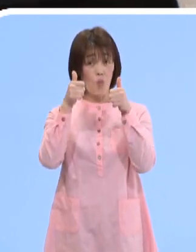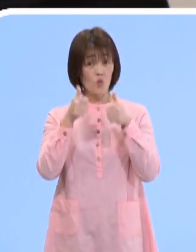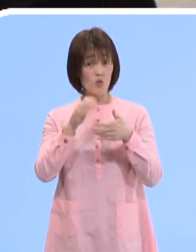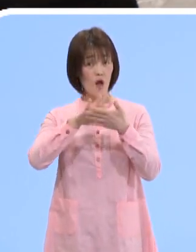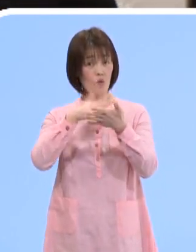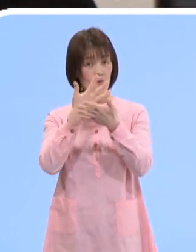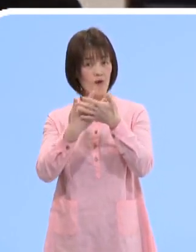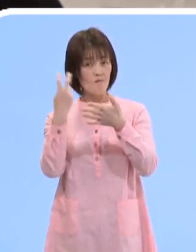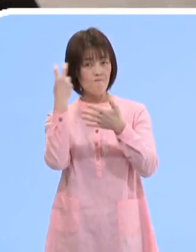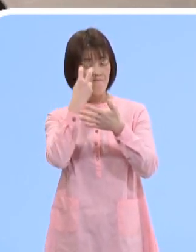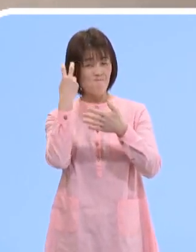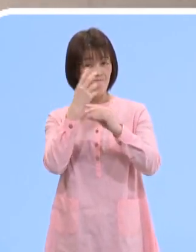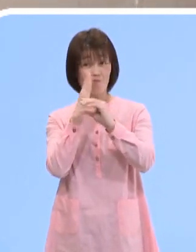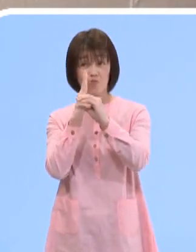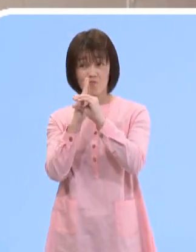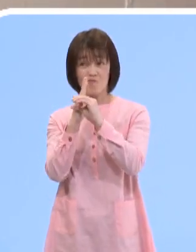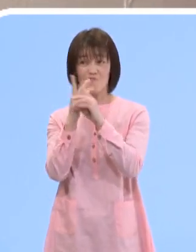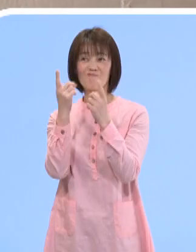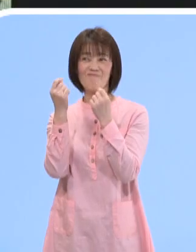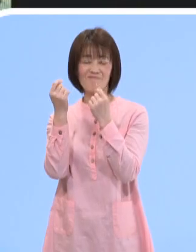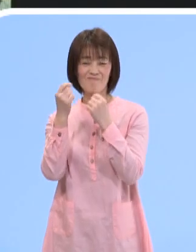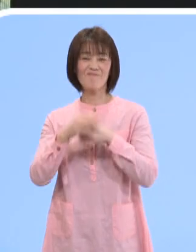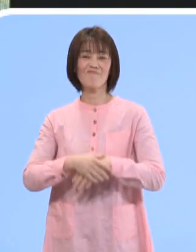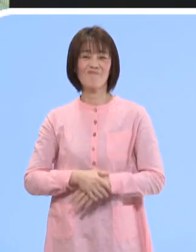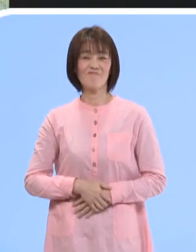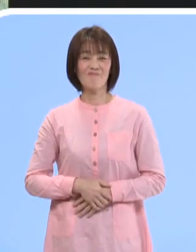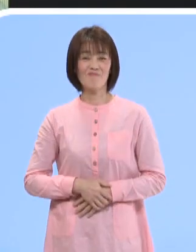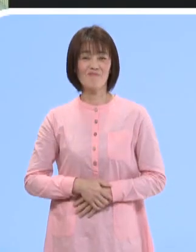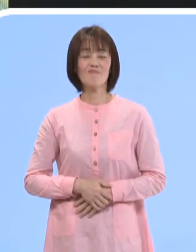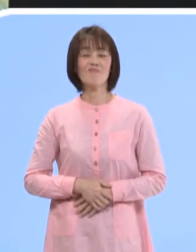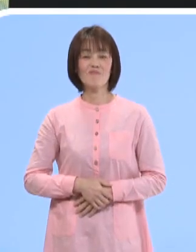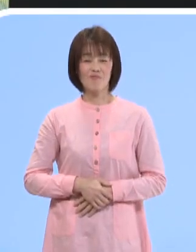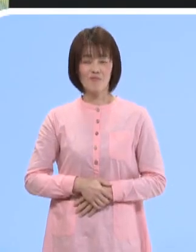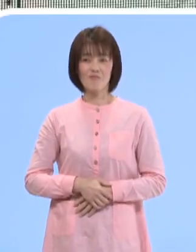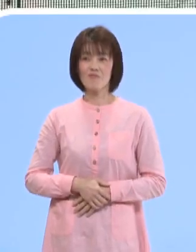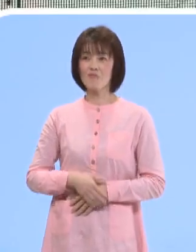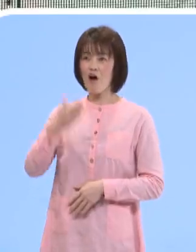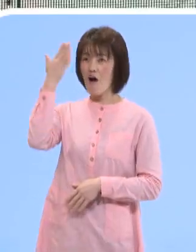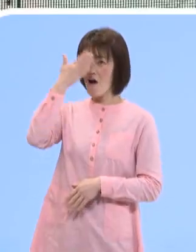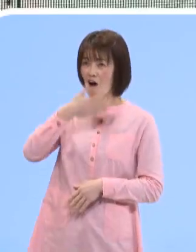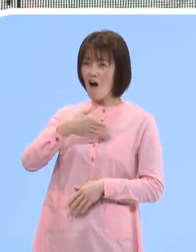ポスターの原稿をチェックしているようです。